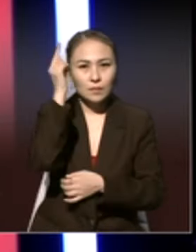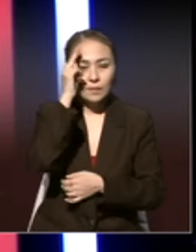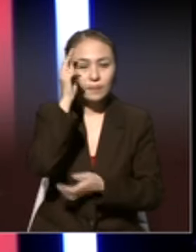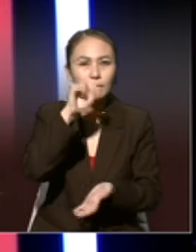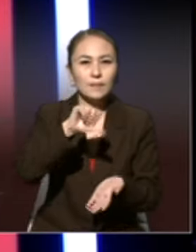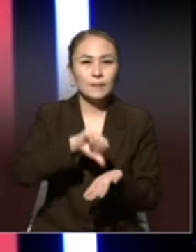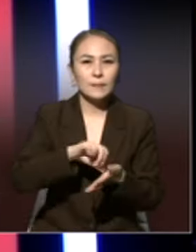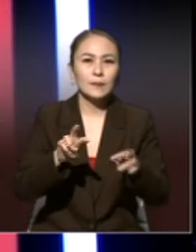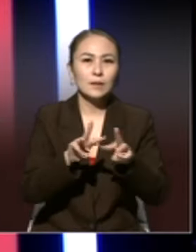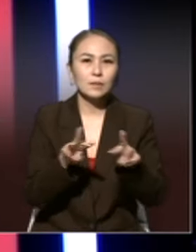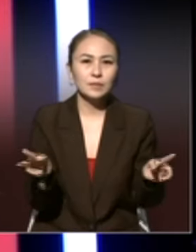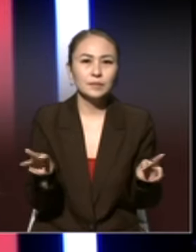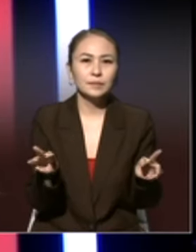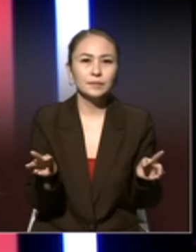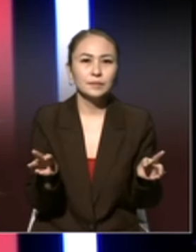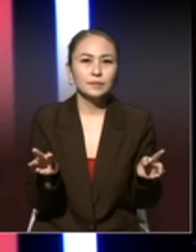ағарту